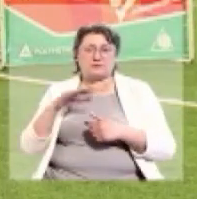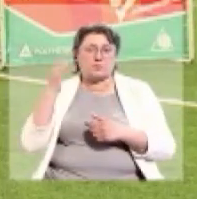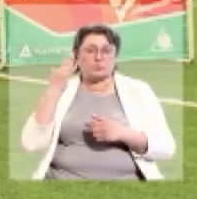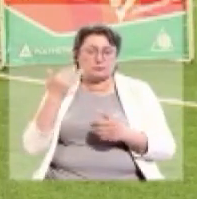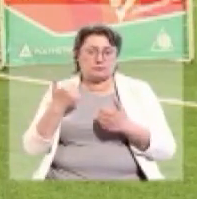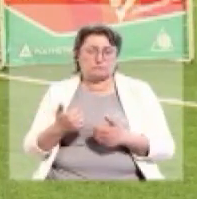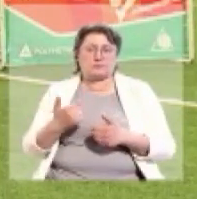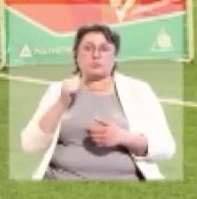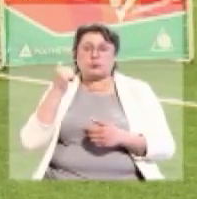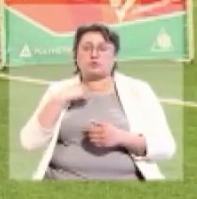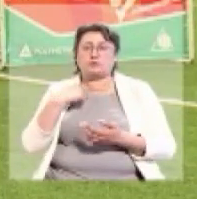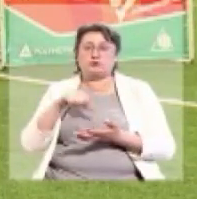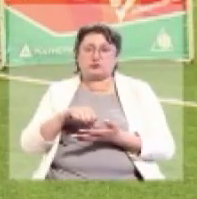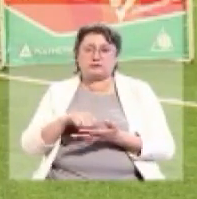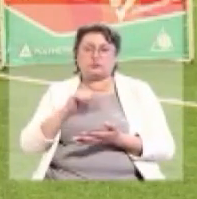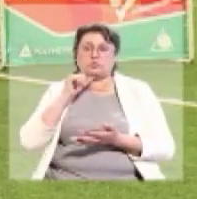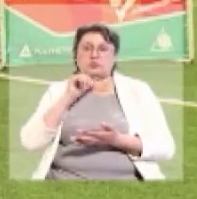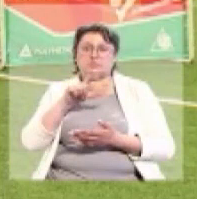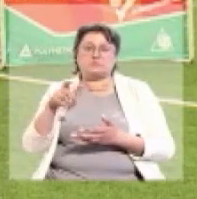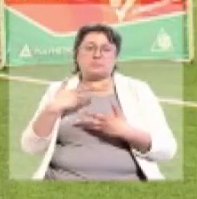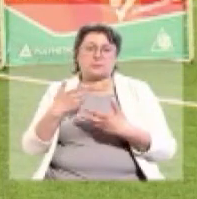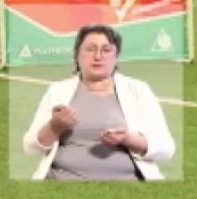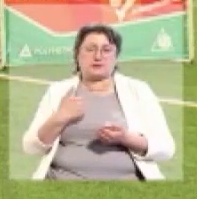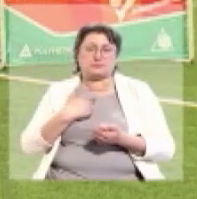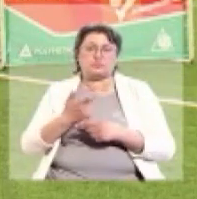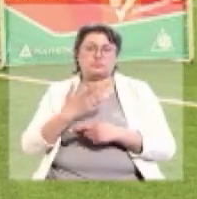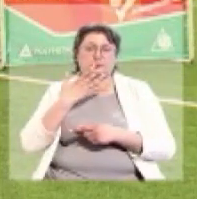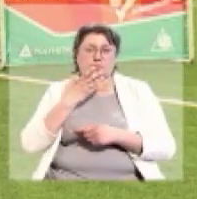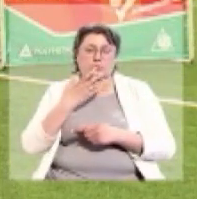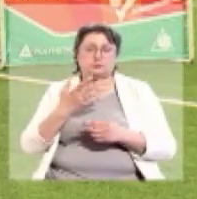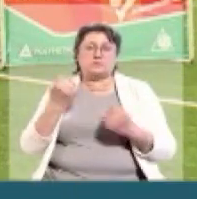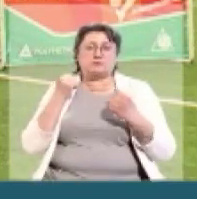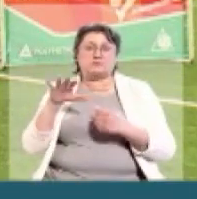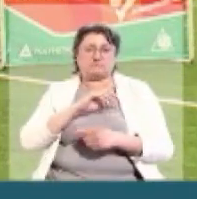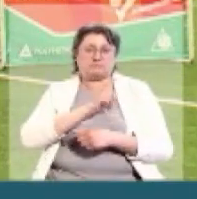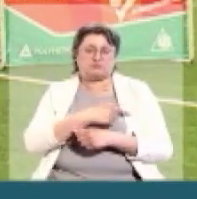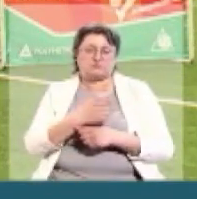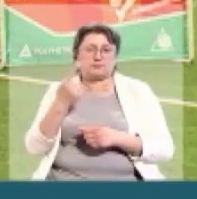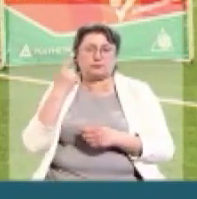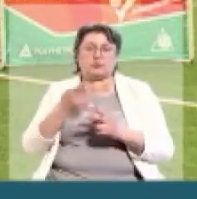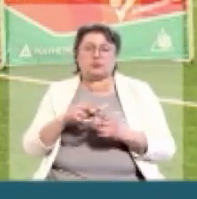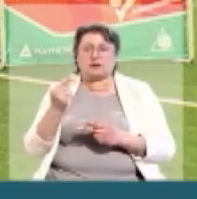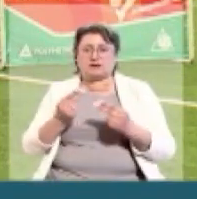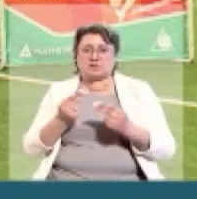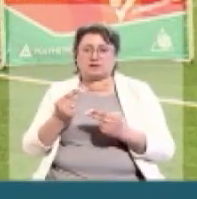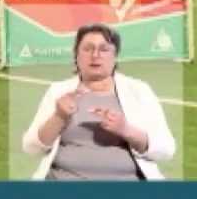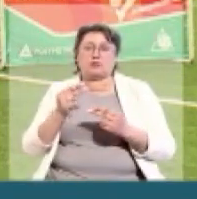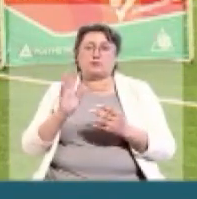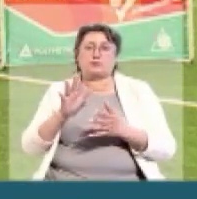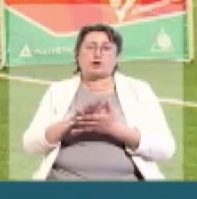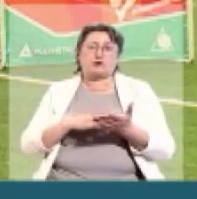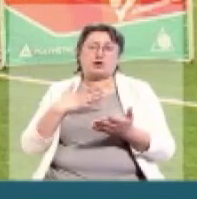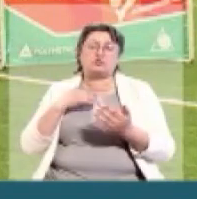ребята подготовлены. Ойын өте тартысты өтті. Былтырда аталмыш жарысқа қатыстық. Қостанай жұртшылығы өте ыстық ықыласпен қарсы